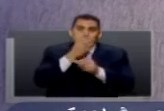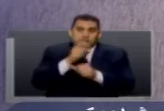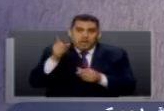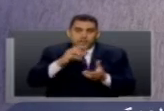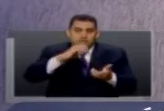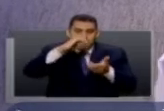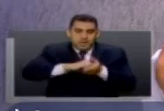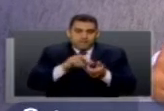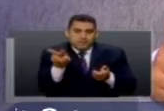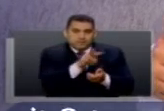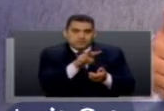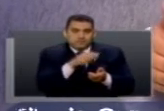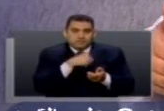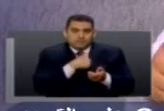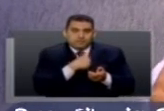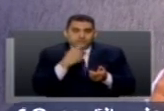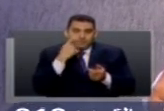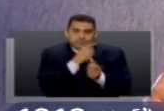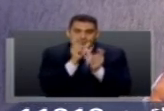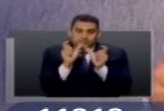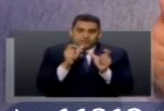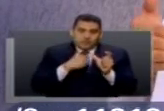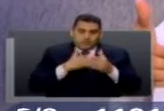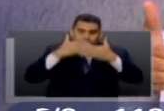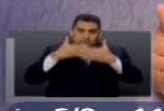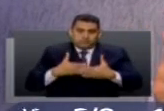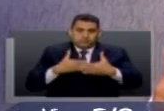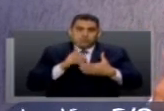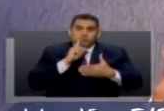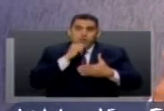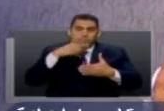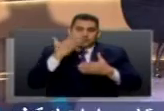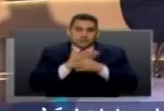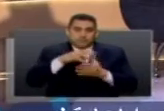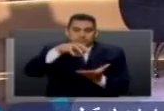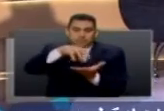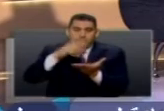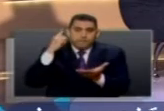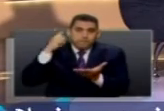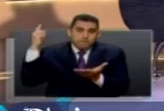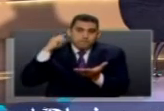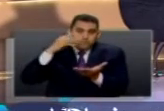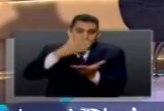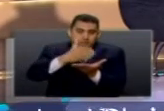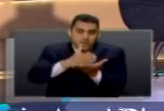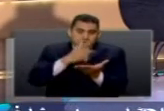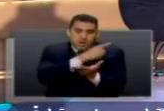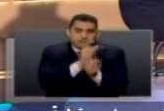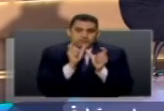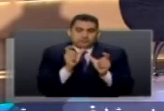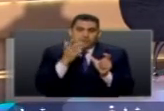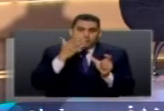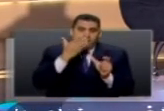وسلم على ان يحموا جانبهم بمعنى لانهم في طرف من اطراف المدينه انهم لن يسمحوا